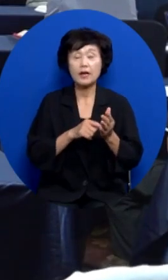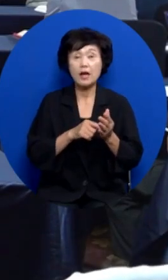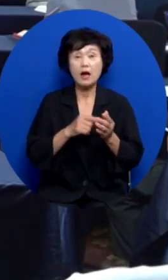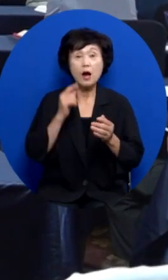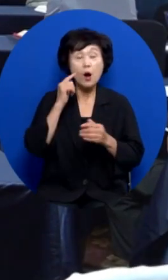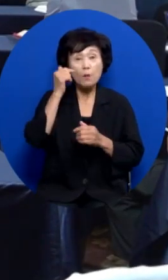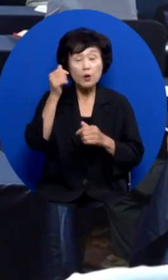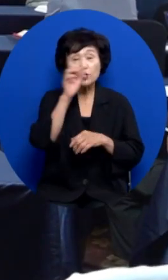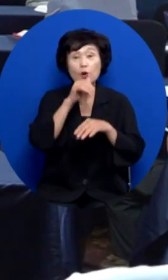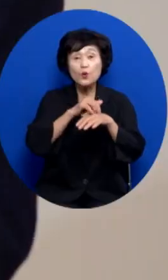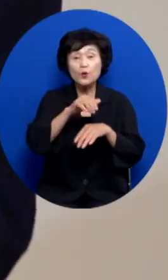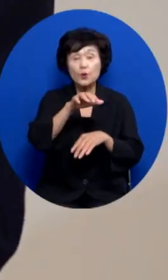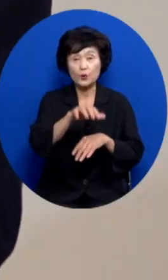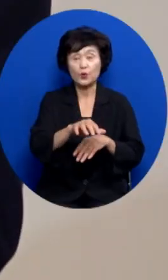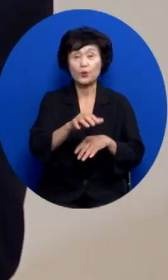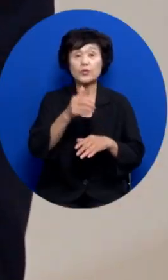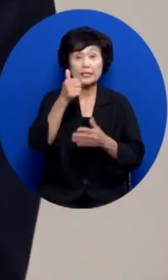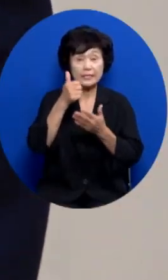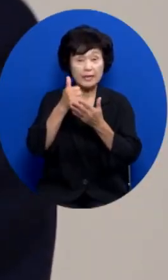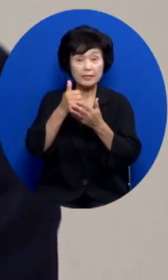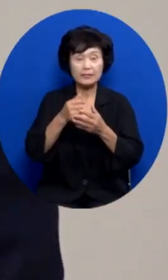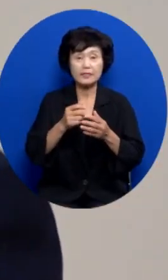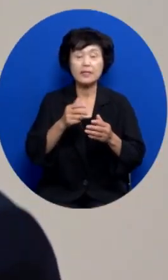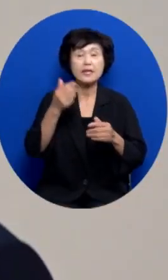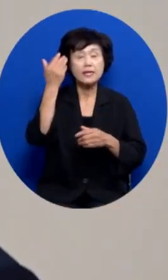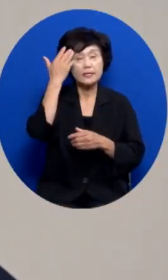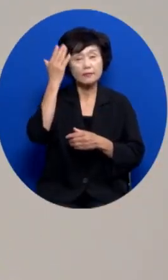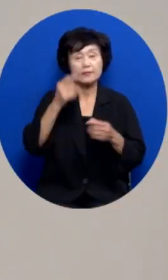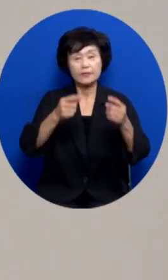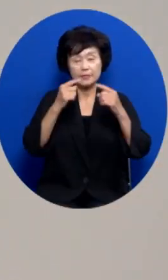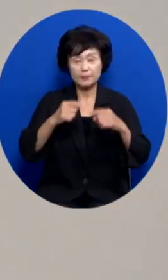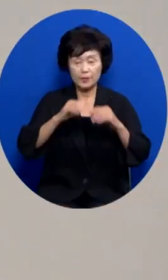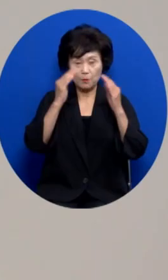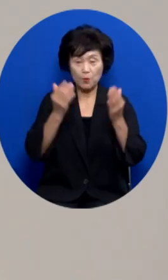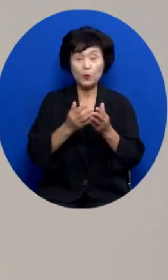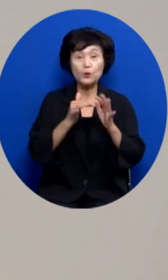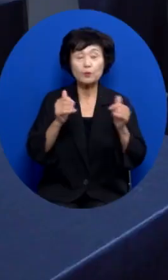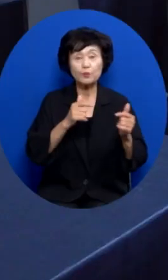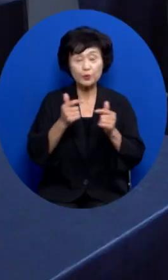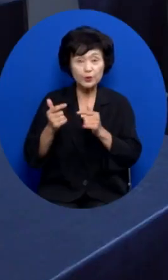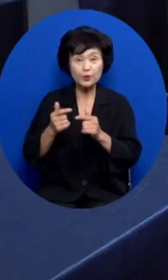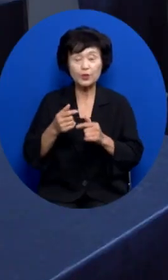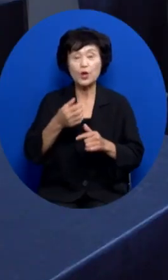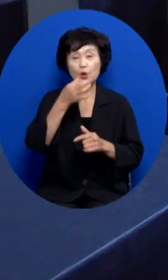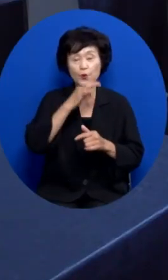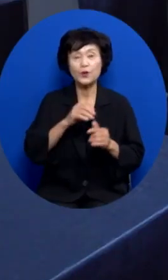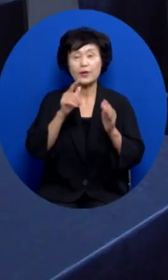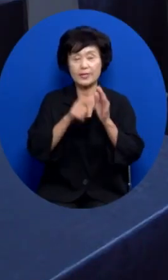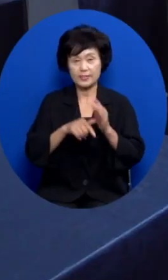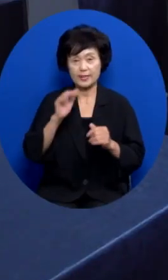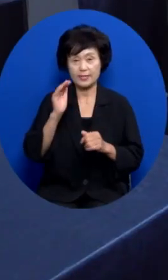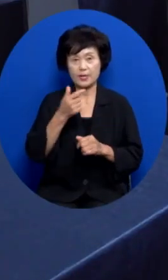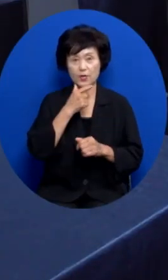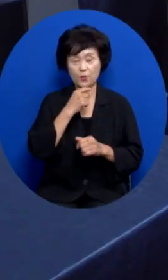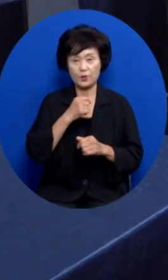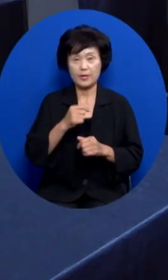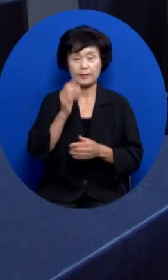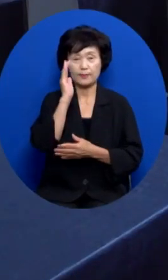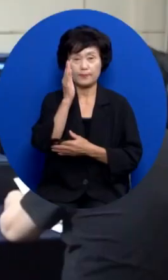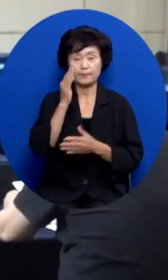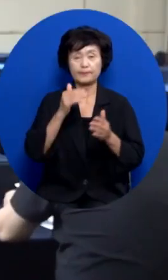영성목회훈련원 오봉석 원장은 세미나에 참석한 모든 분들이 목회의 유익함을 얻어가는 귀한 자리가 되길 바란다고